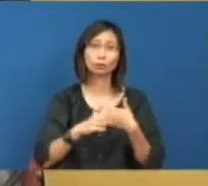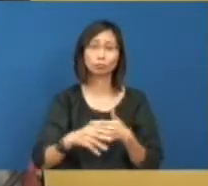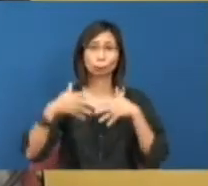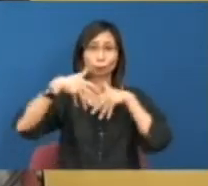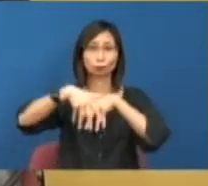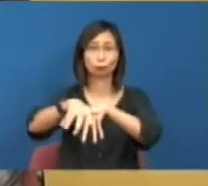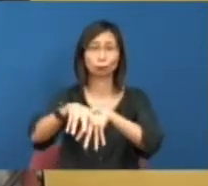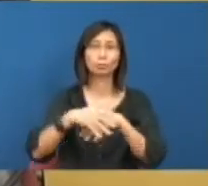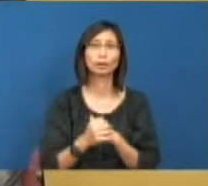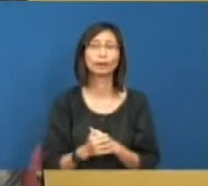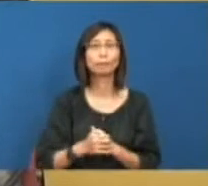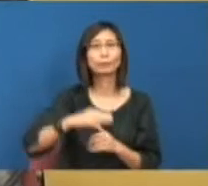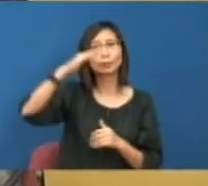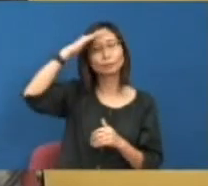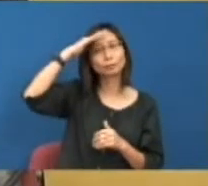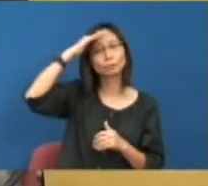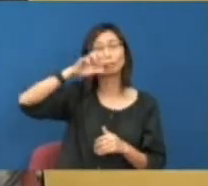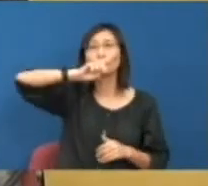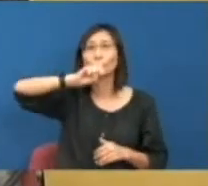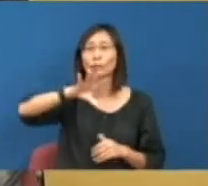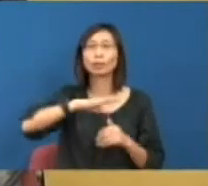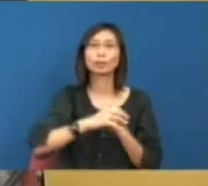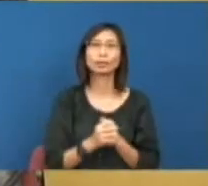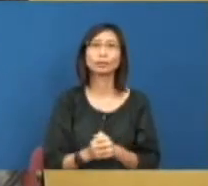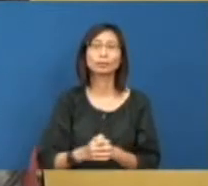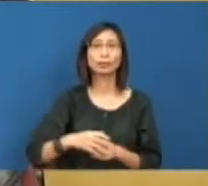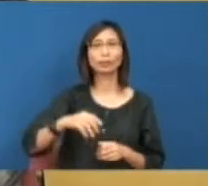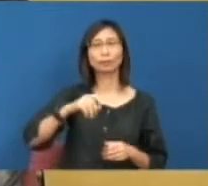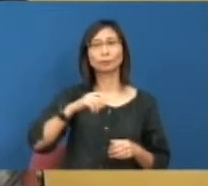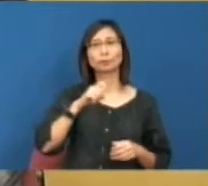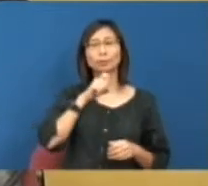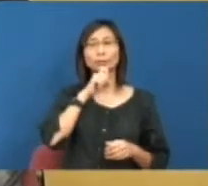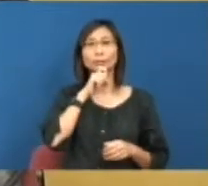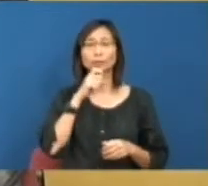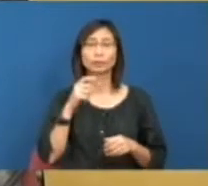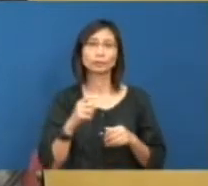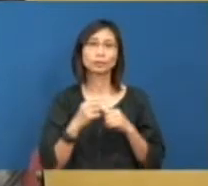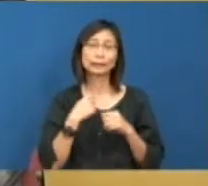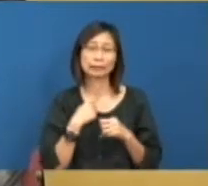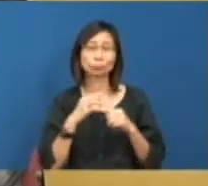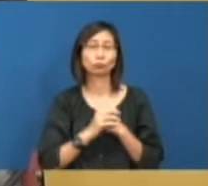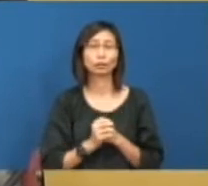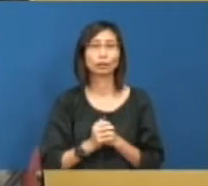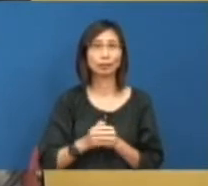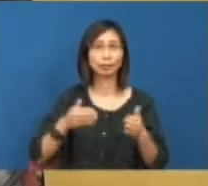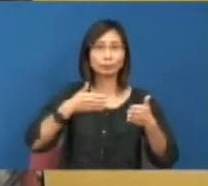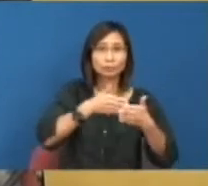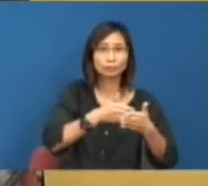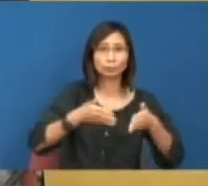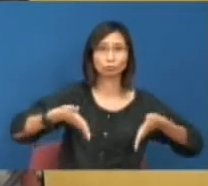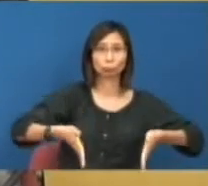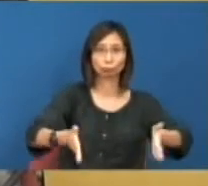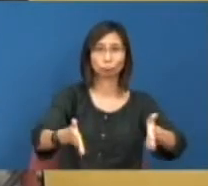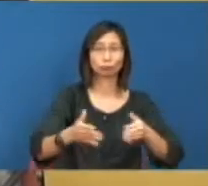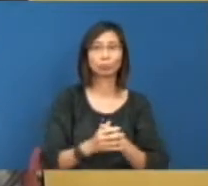路，可能對可能不對，因為沒有人能夠知道我們的心。但是問題就是客觀就是警